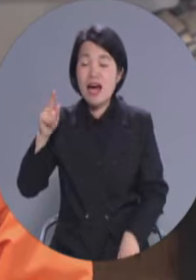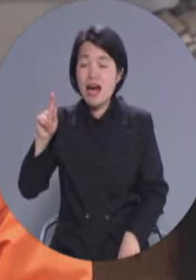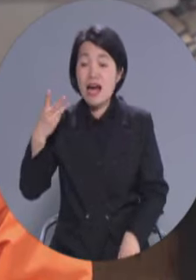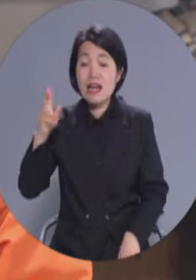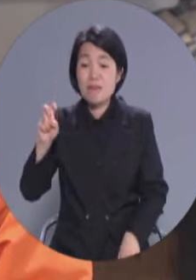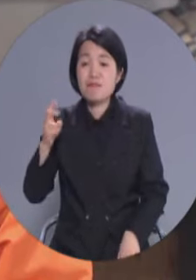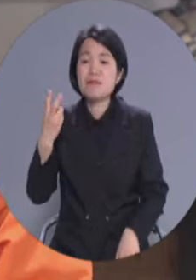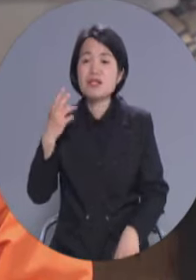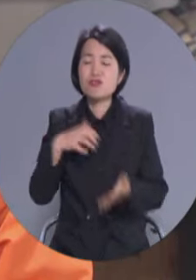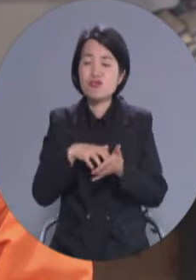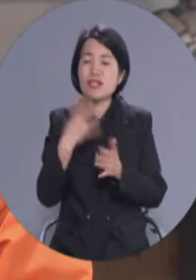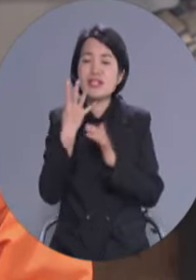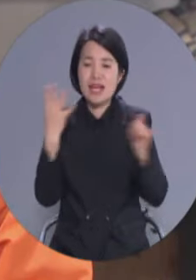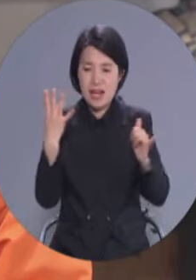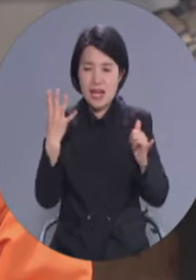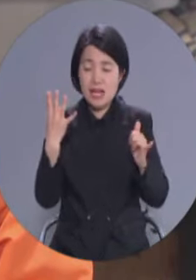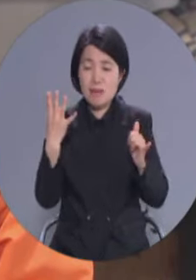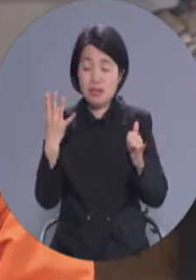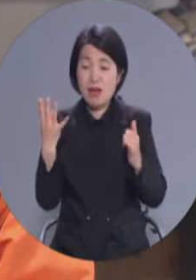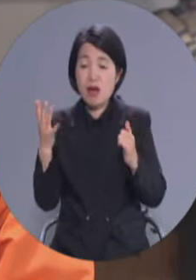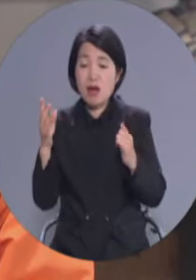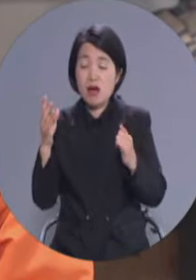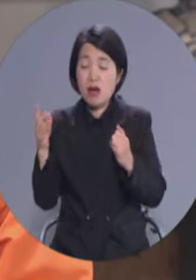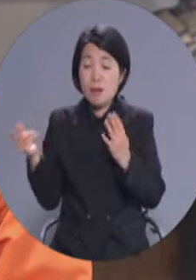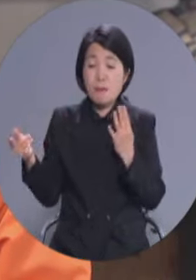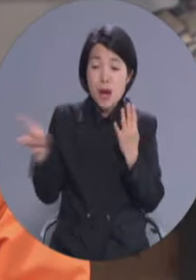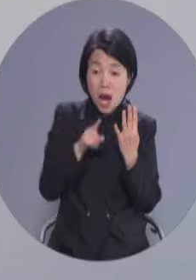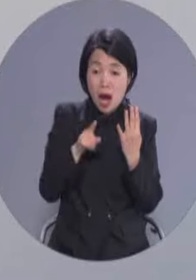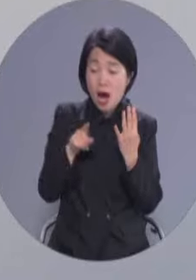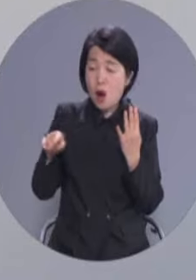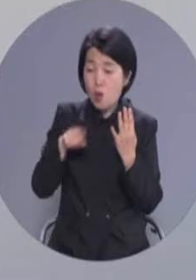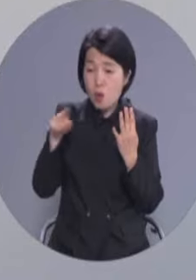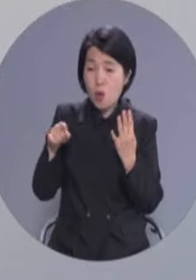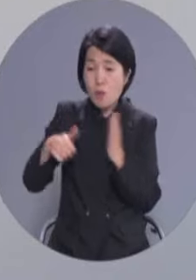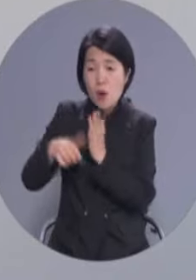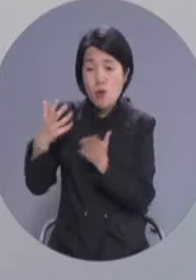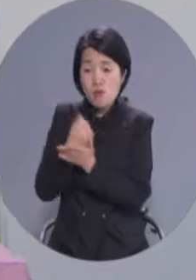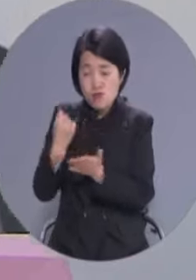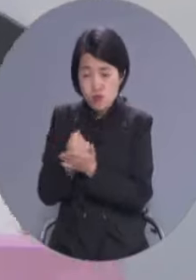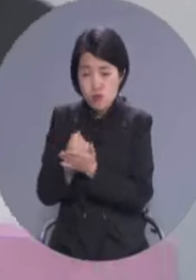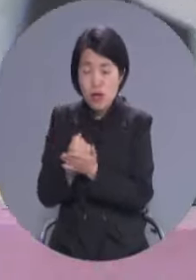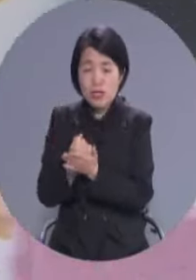후보까지 다자구도 속에서 무소속 후보들의 득표력이 당락을